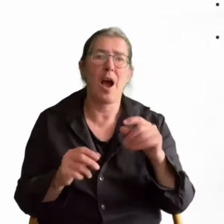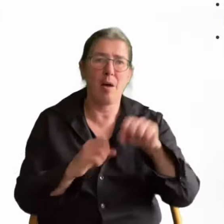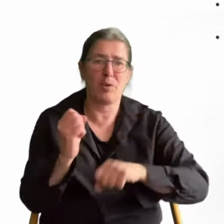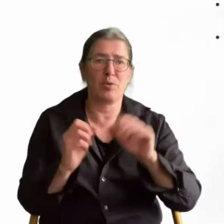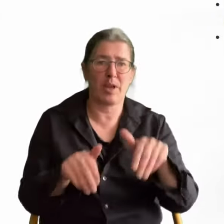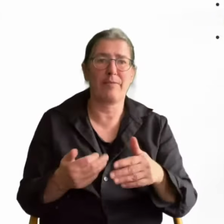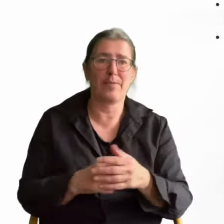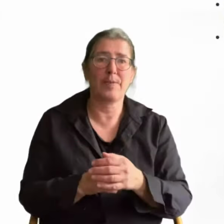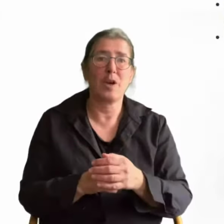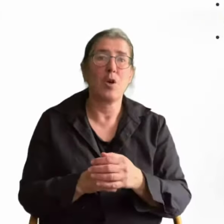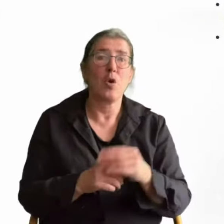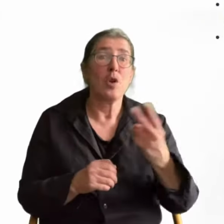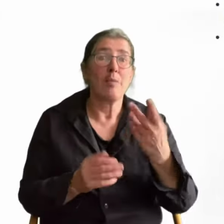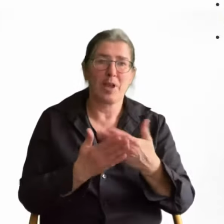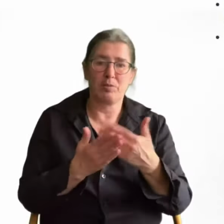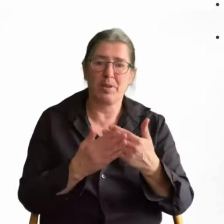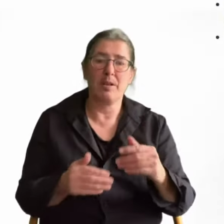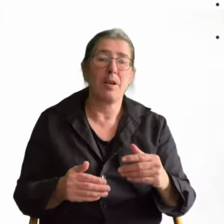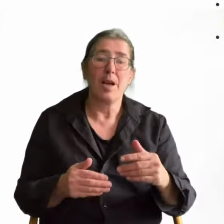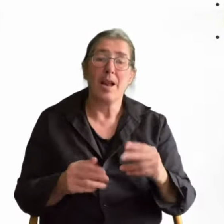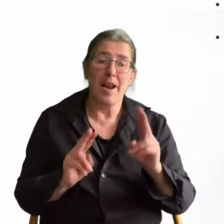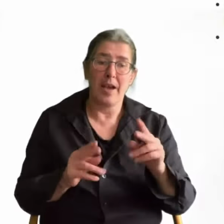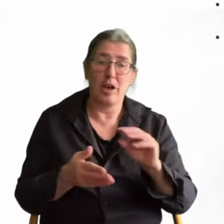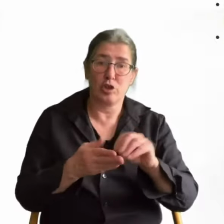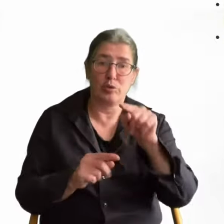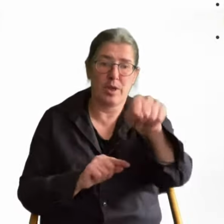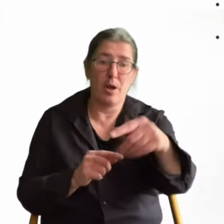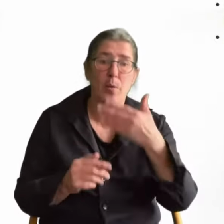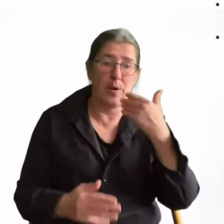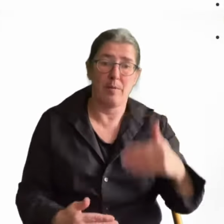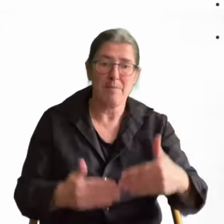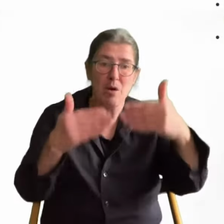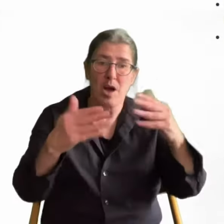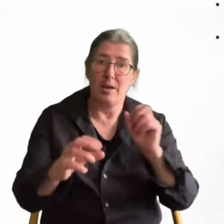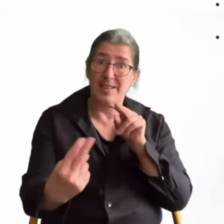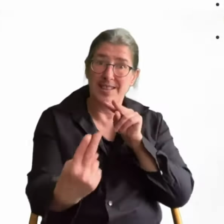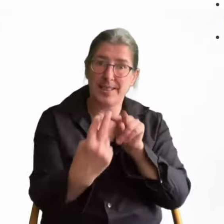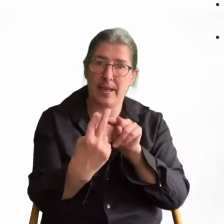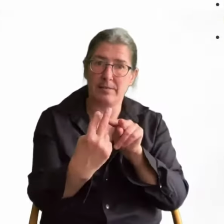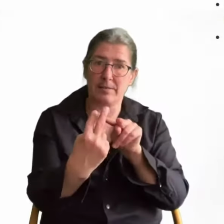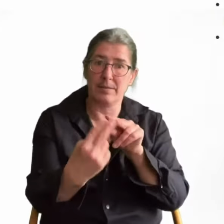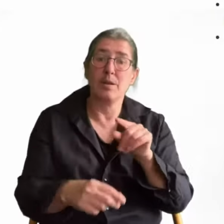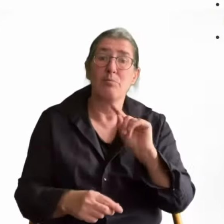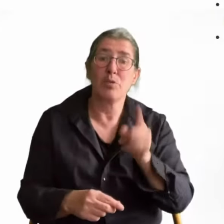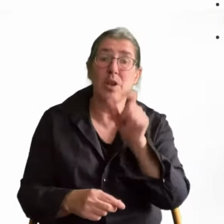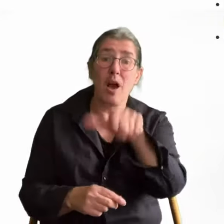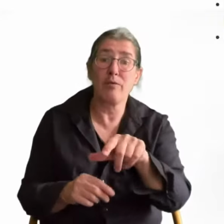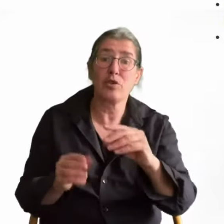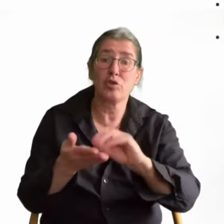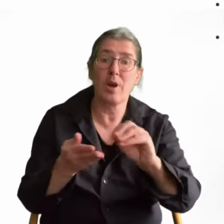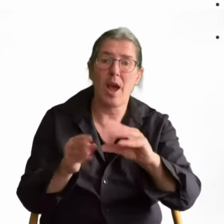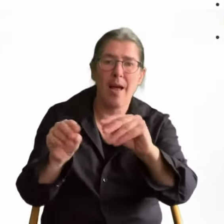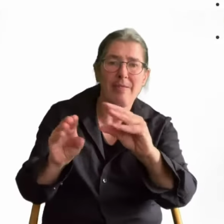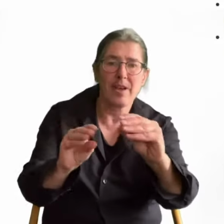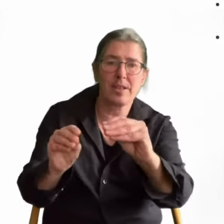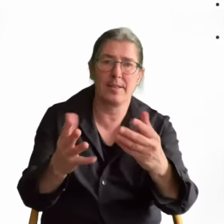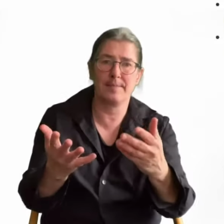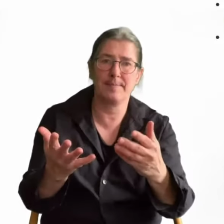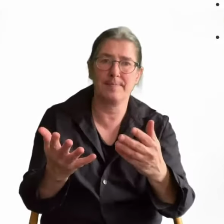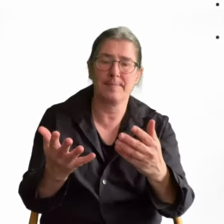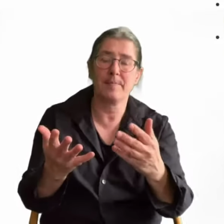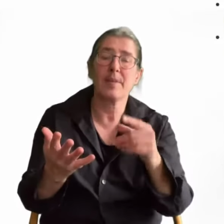oder es gab keine mauer zwischen lehrer und schüler das heißt die lehrer seinen schülern und musste jedoch anfassen oben ihm